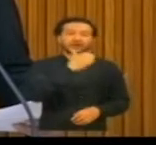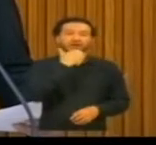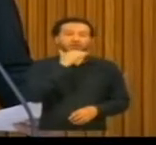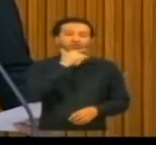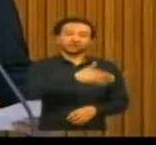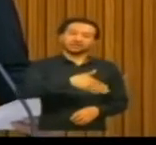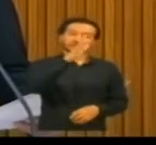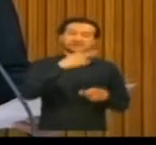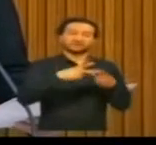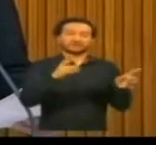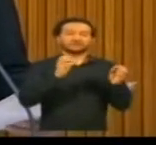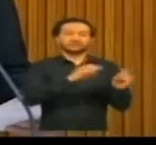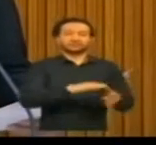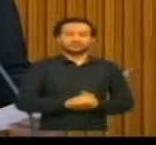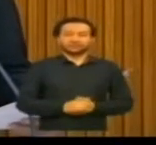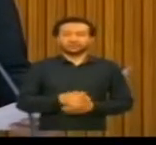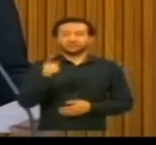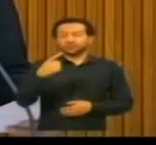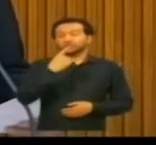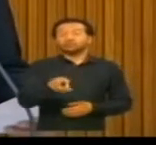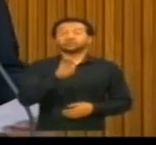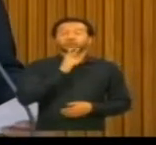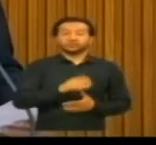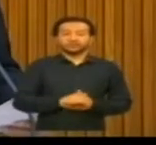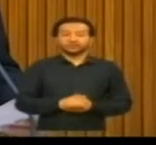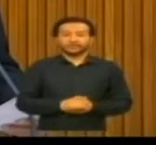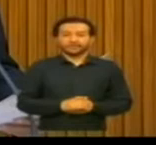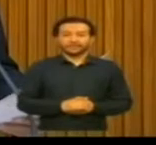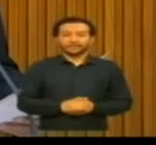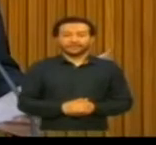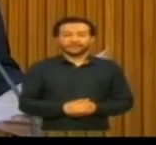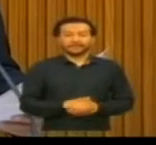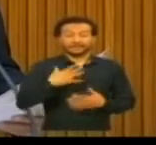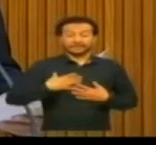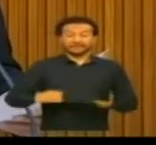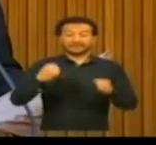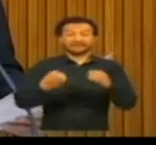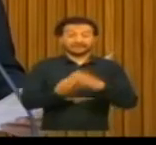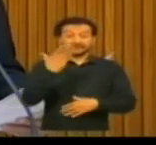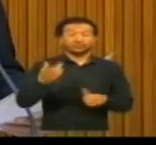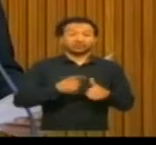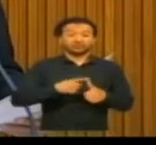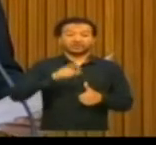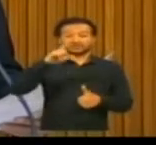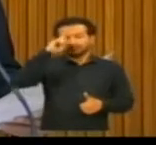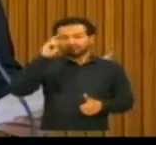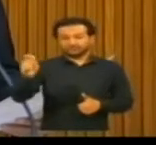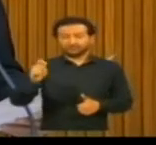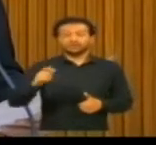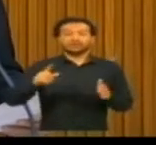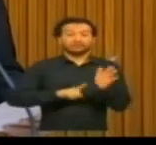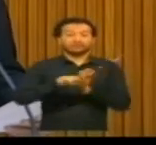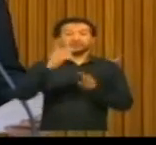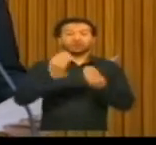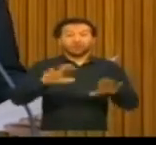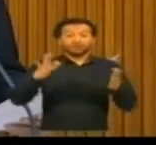zaman pasaport verip göndereceğiz. Ve şöyle söylüyor. Sağ kalırsam önce CİMER'e. Başarılı